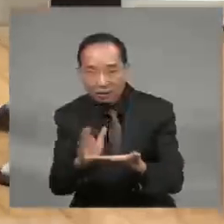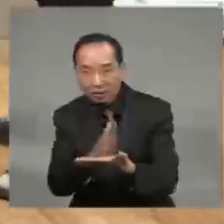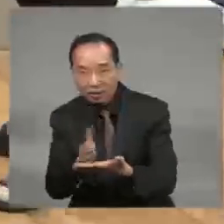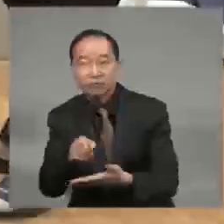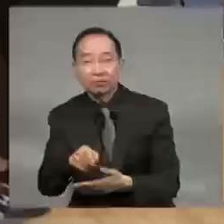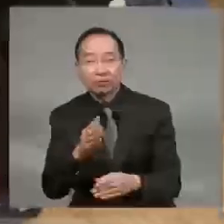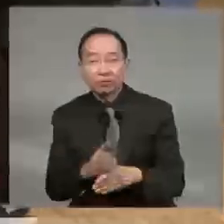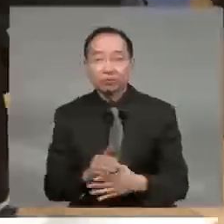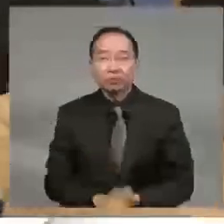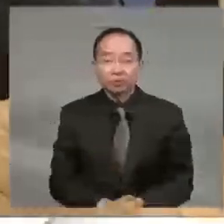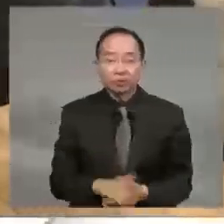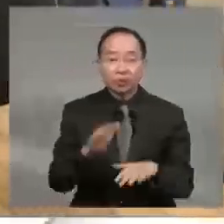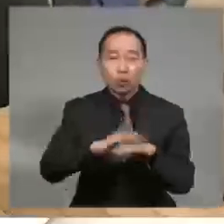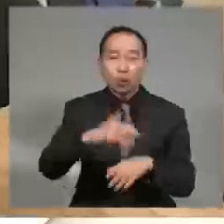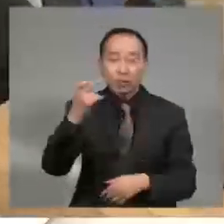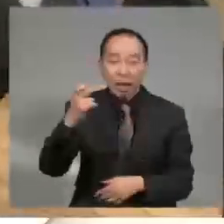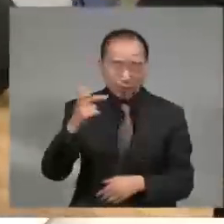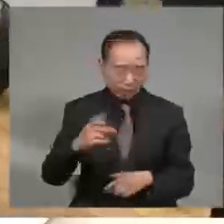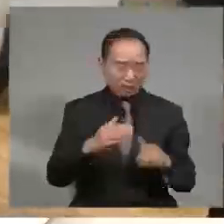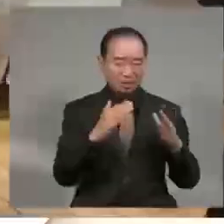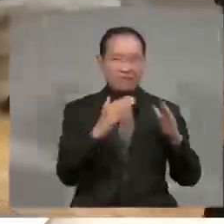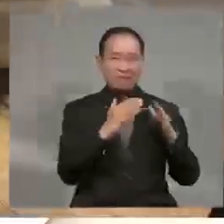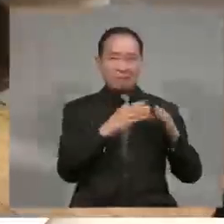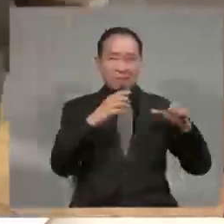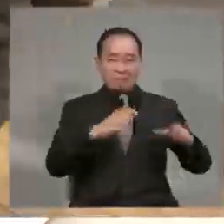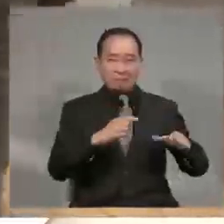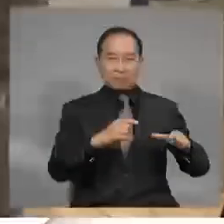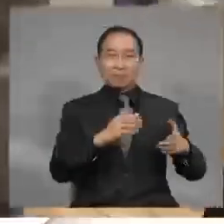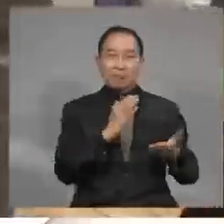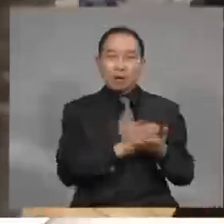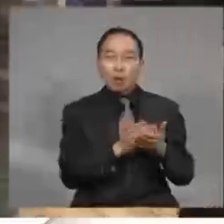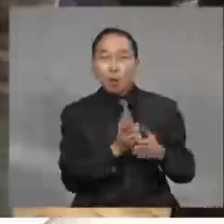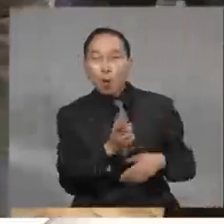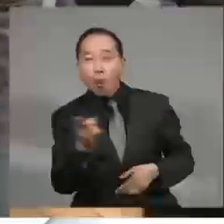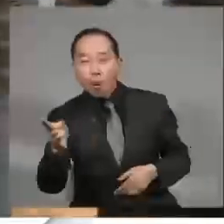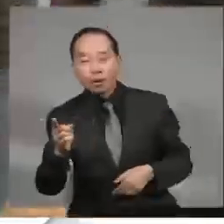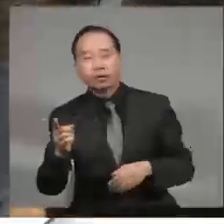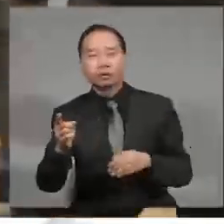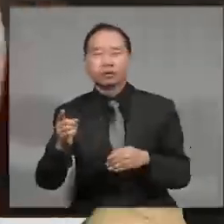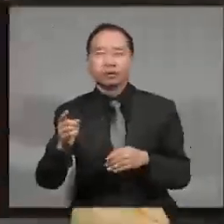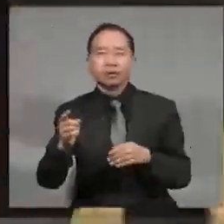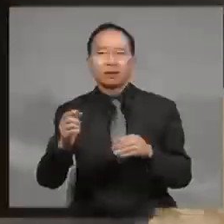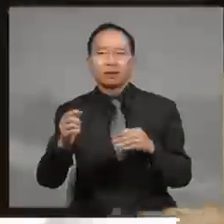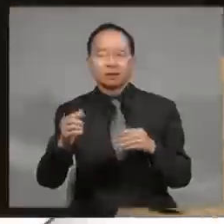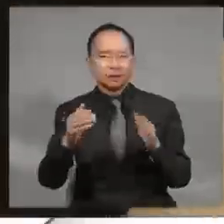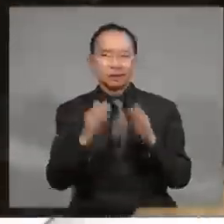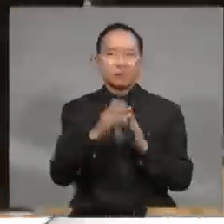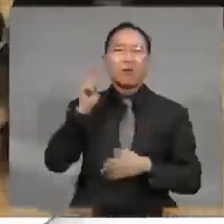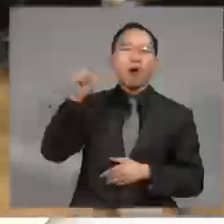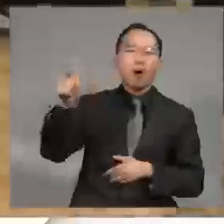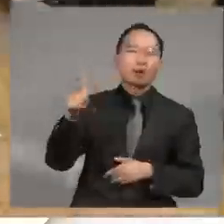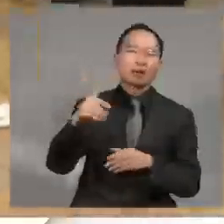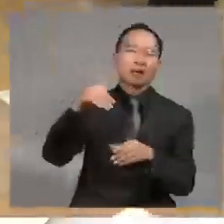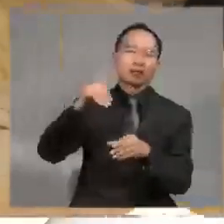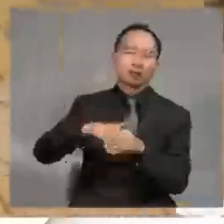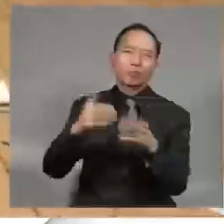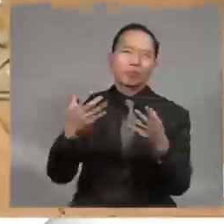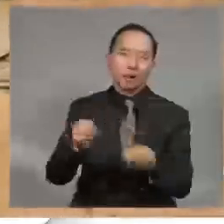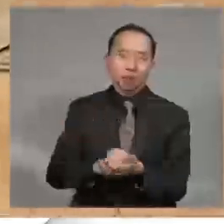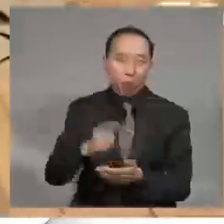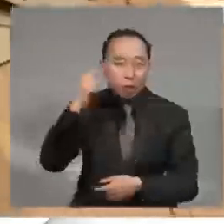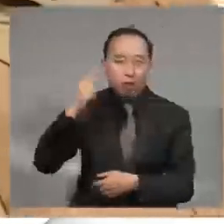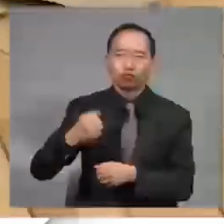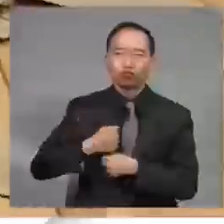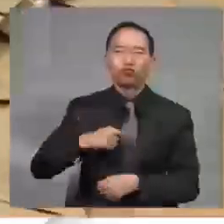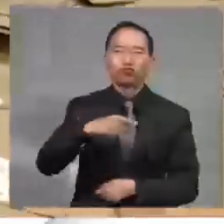그 특성상 관외 사전을 하는 선거인수가 많으셨을 것 같습니다. 네. 그래서 지금 저기 회송용 봉투가 굉장히 많이 보이는데요.